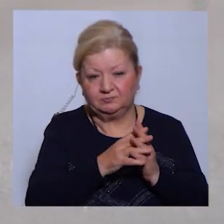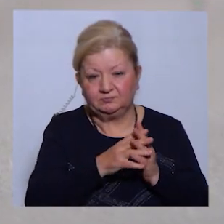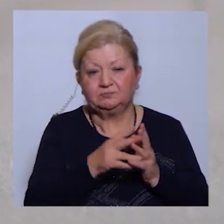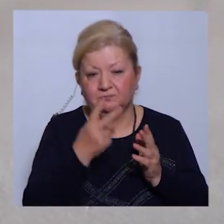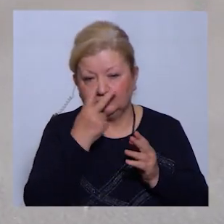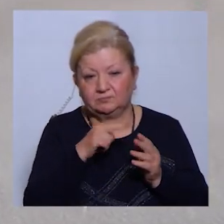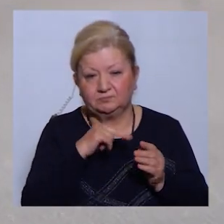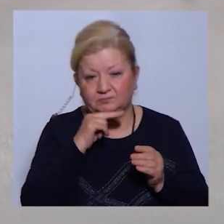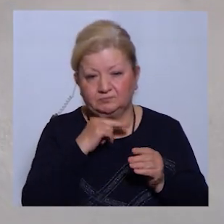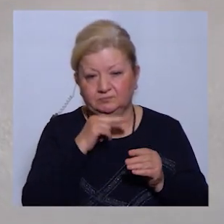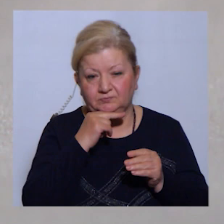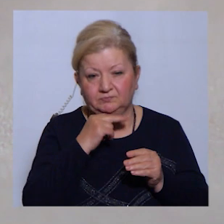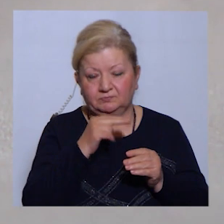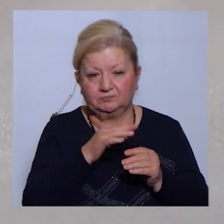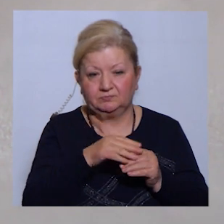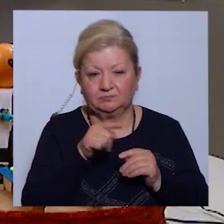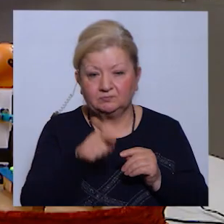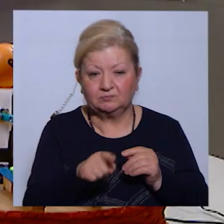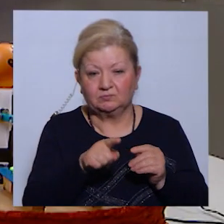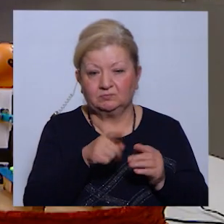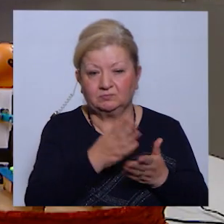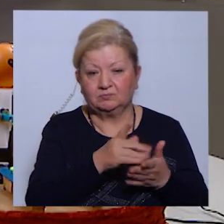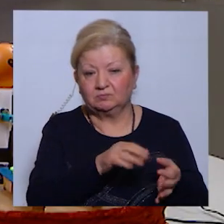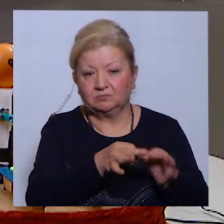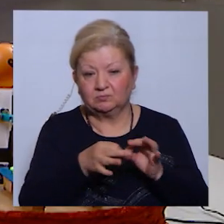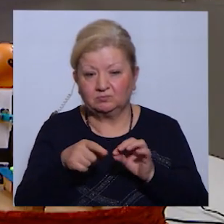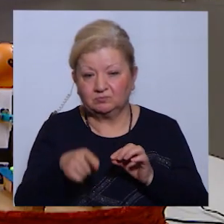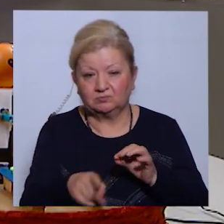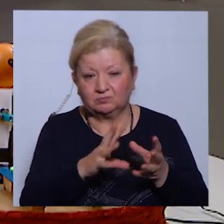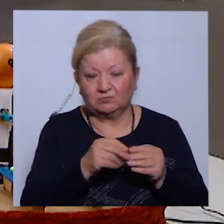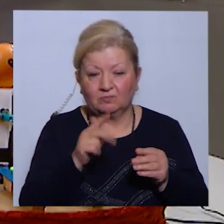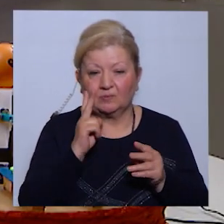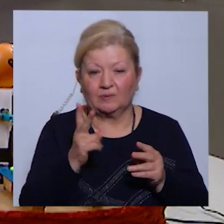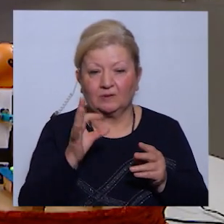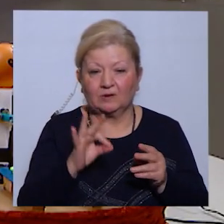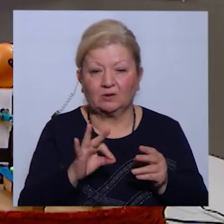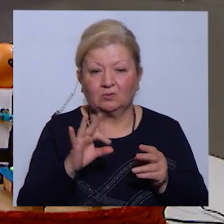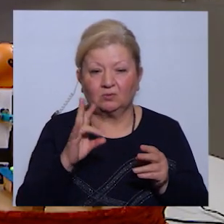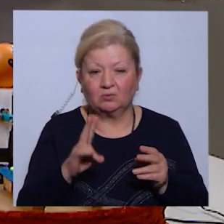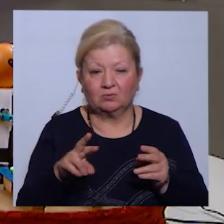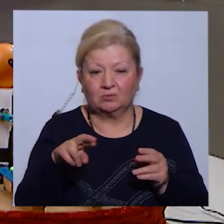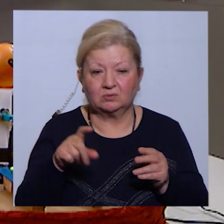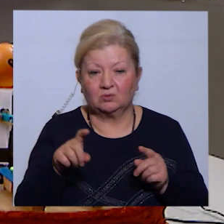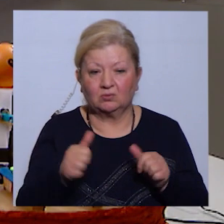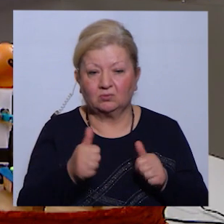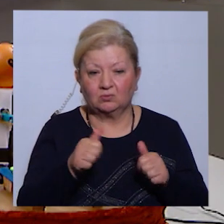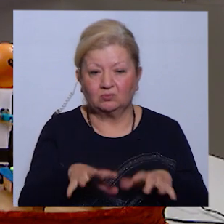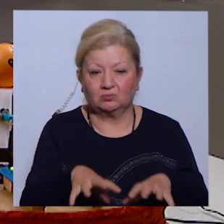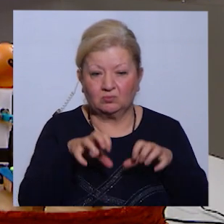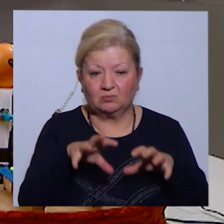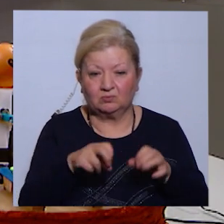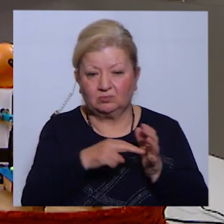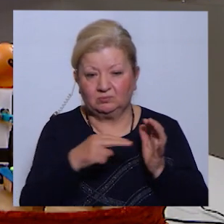და დავაკვირდეთ. აი ეს ის პროცესია, რომელიც მე გაჩვენეთ, კონდენსატორი როგორ განიმუხტებოდა. აი ხა დავაკვირდეთ